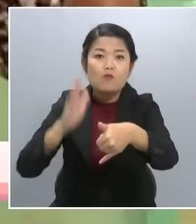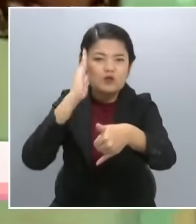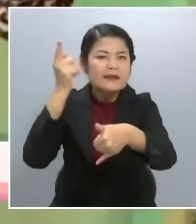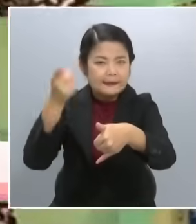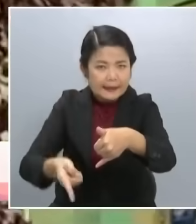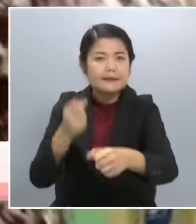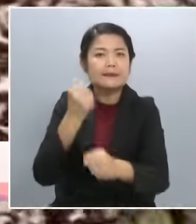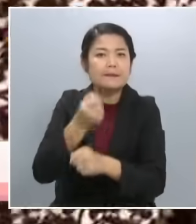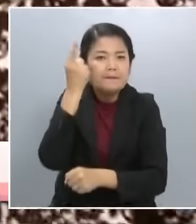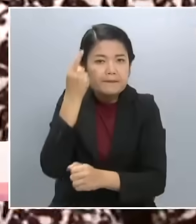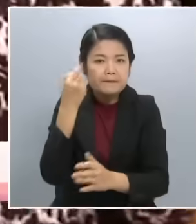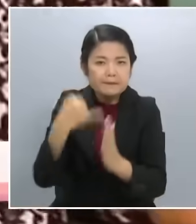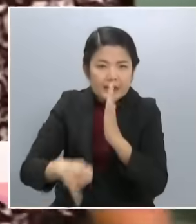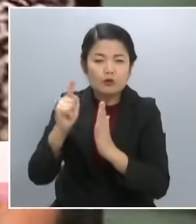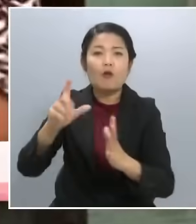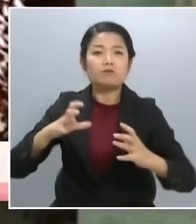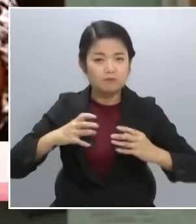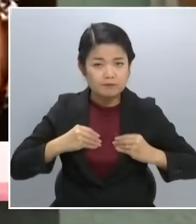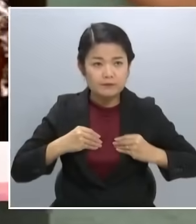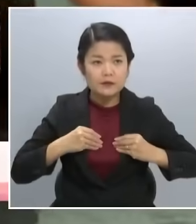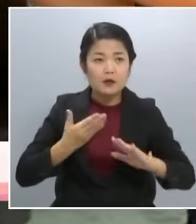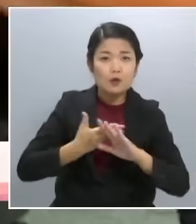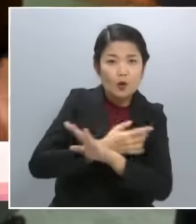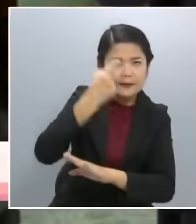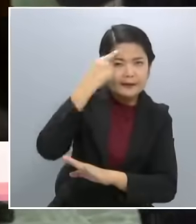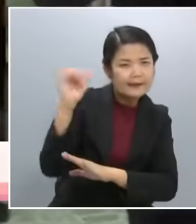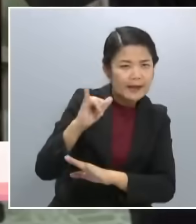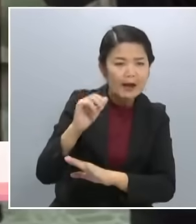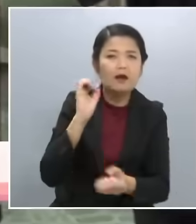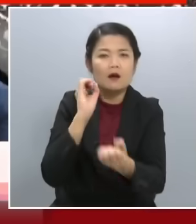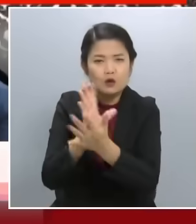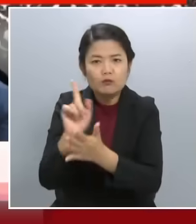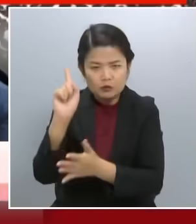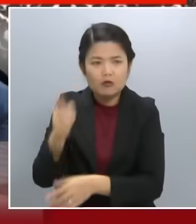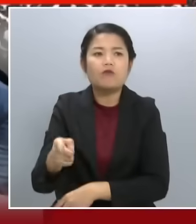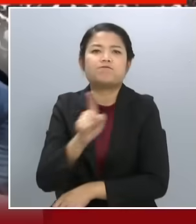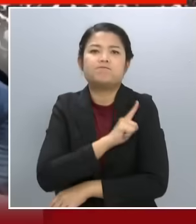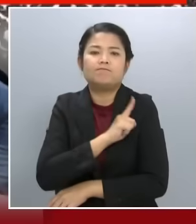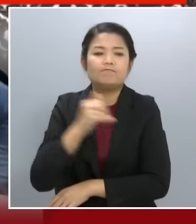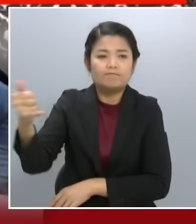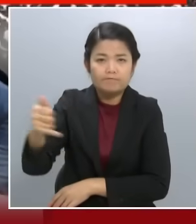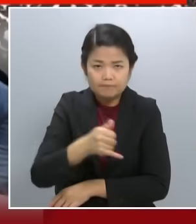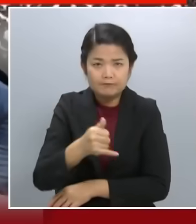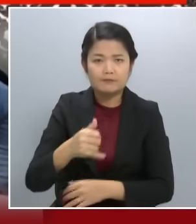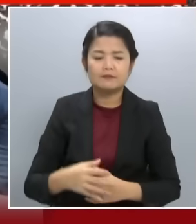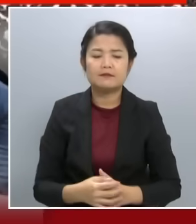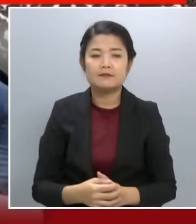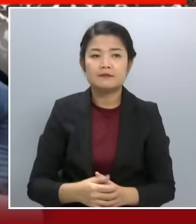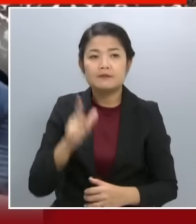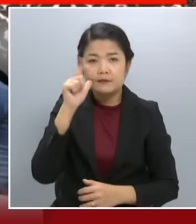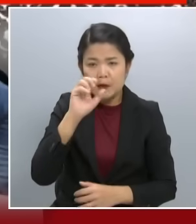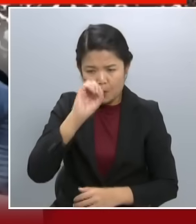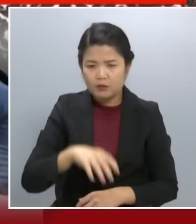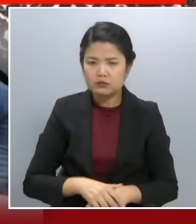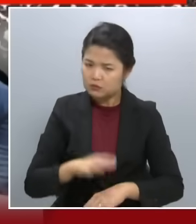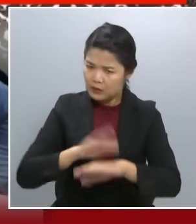ผิดต้องกล้ายอมรับผิดตอนทำไม่คิดพอเกิดเหตุขึ้นแล้วก็ต้องกลับมารับผิดชอบด้วยนี่แม่บอกแบบนี้เลยนะฮะบอกให้โบ้ออกมา